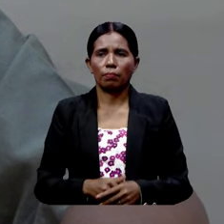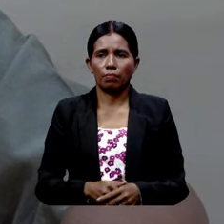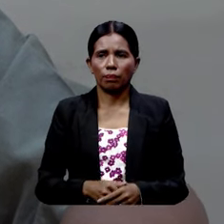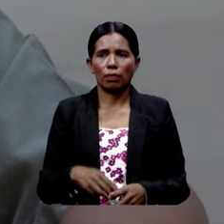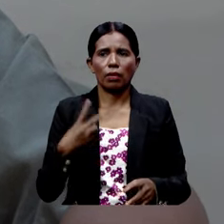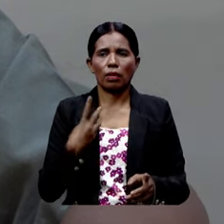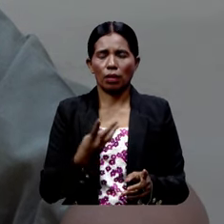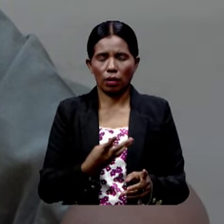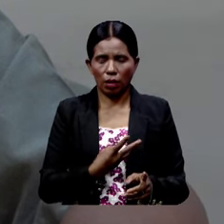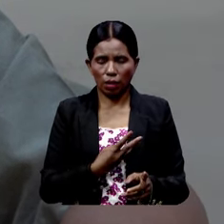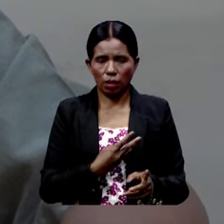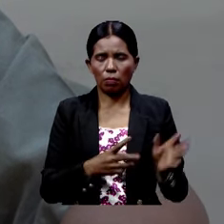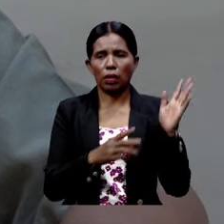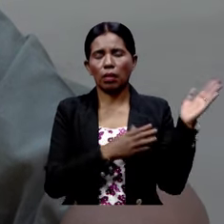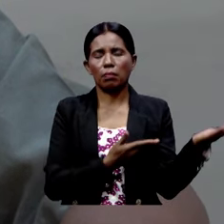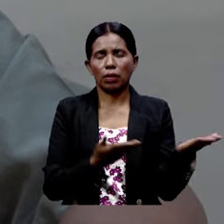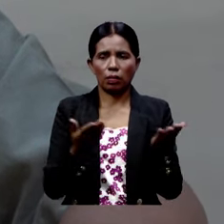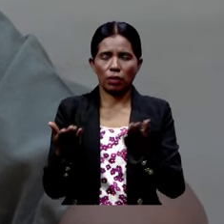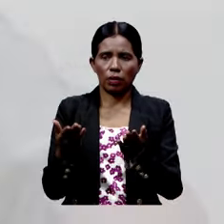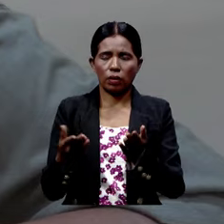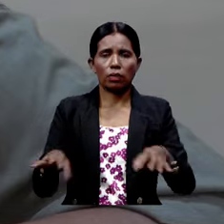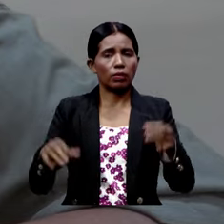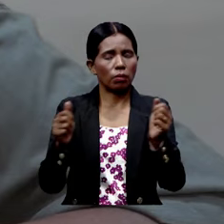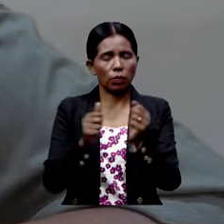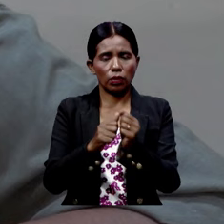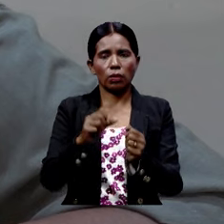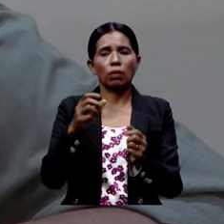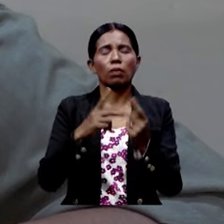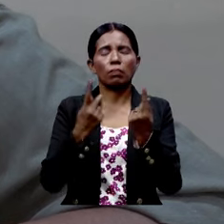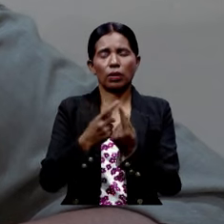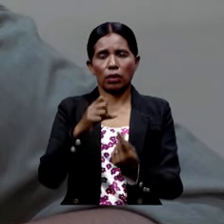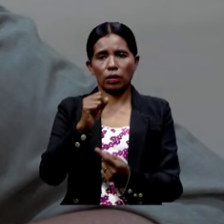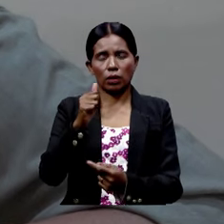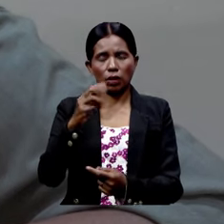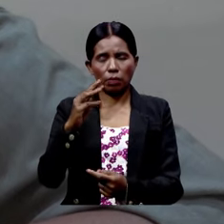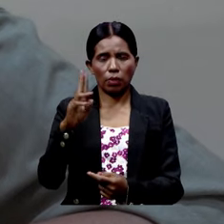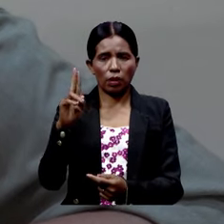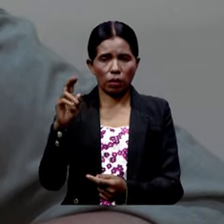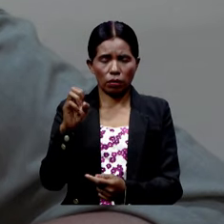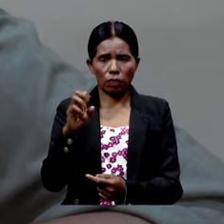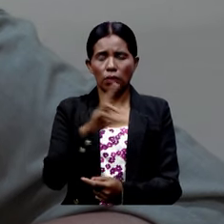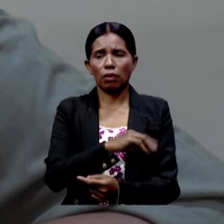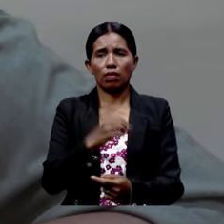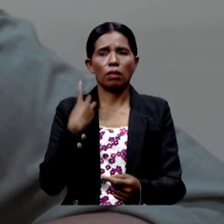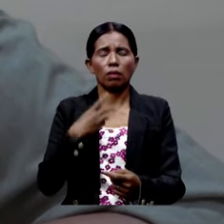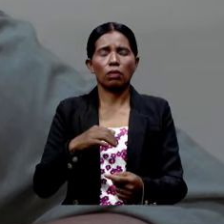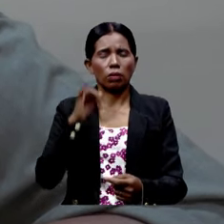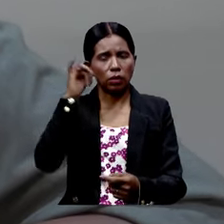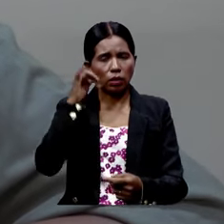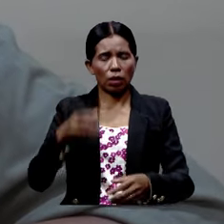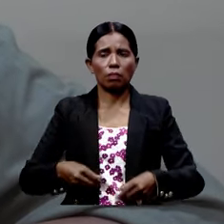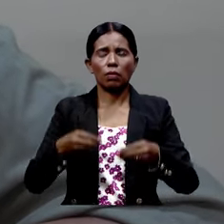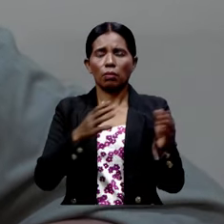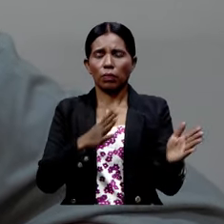kami transaksi dengan Salimago di luar itu tidak ada. Kalau total sih apa kita baru kemarin baru kasih buat DO